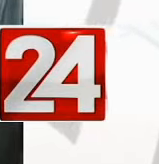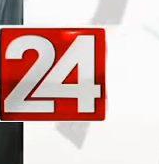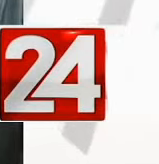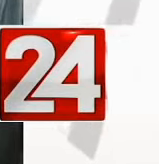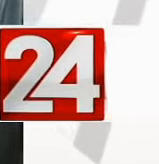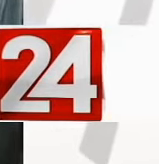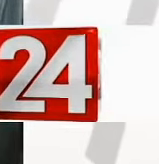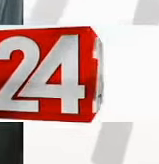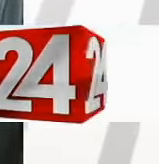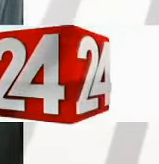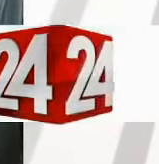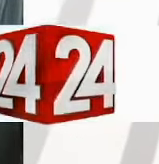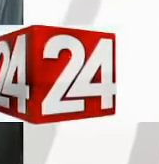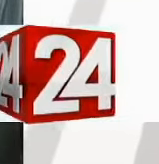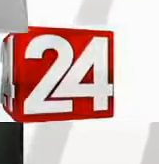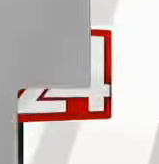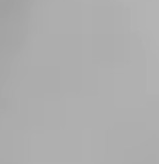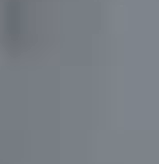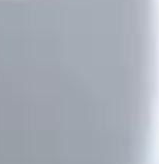sa alistong gwardya.